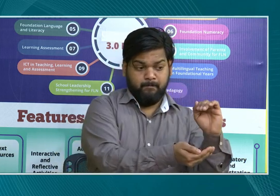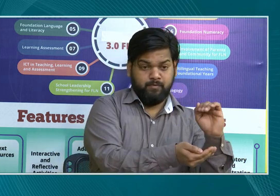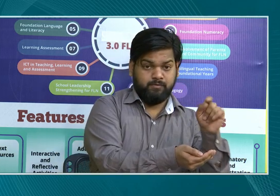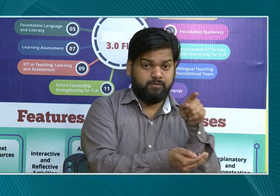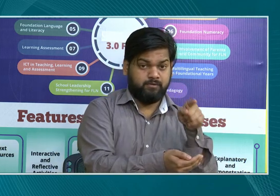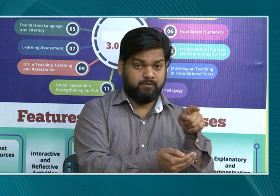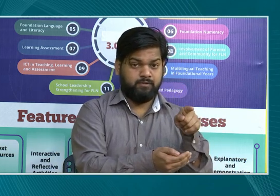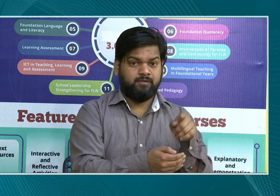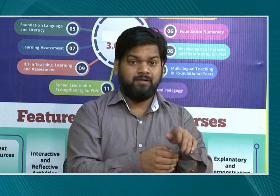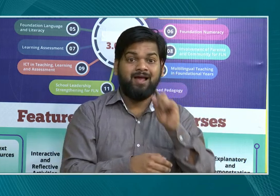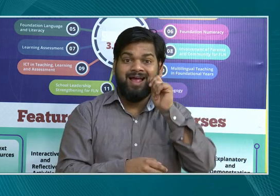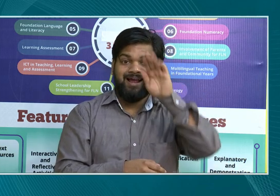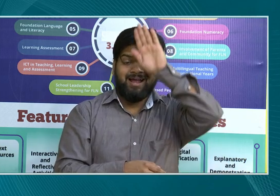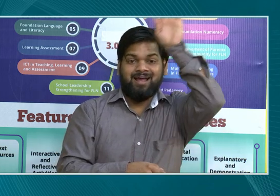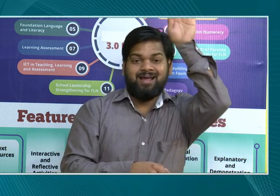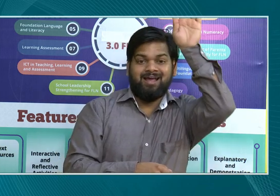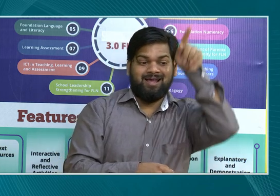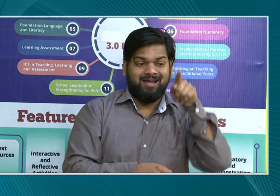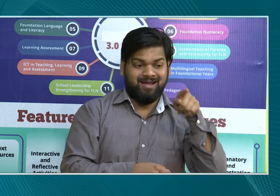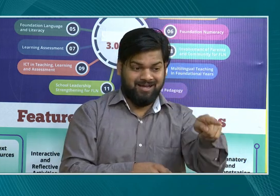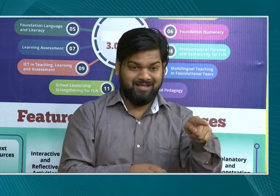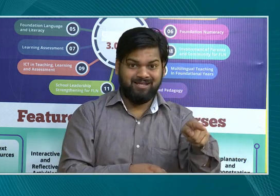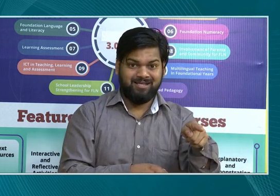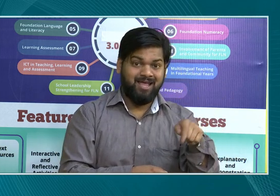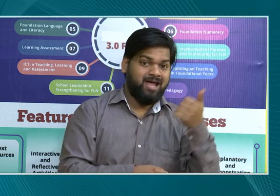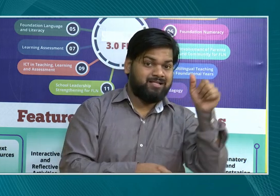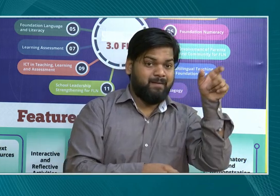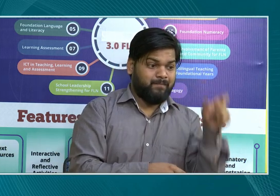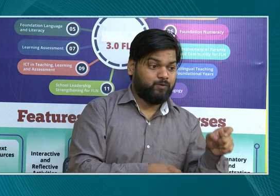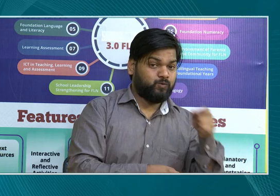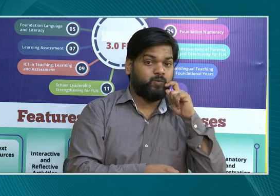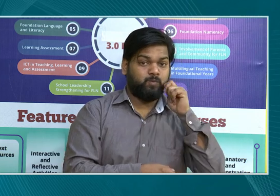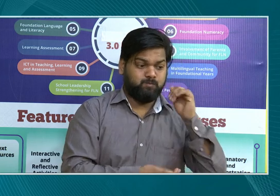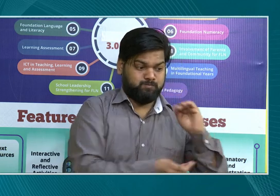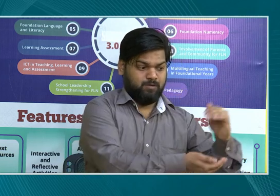पुत्र नहीं होगा तो उसका राज्य अंग्रेजी सरकार में मिला लिया जाएगा